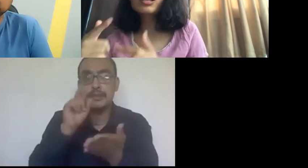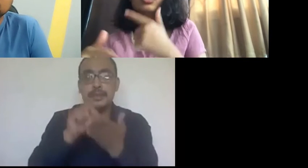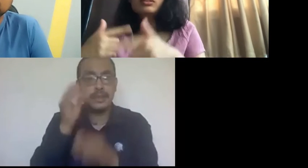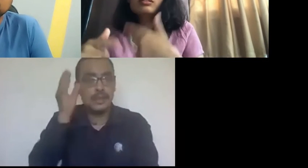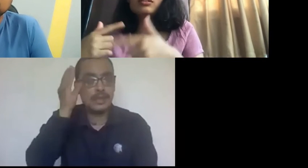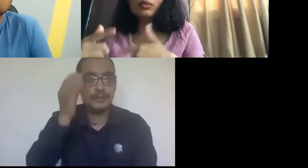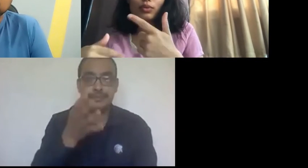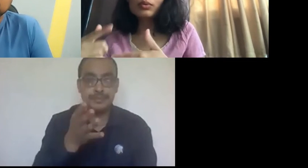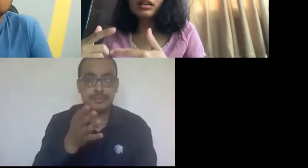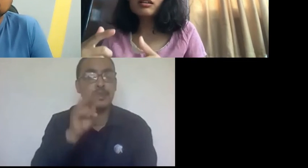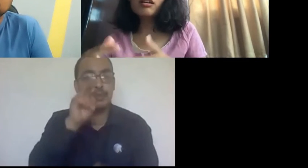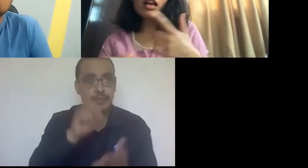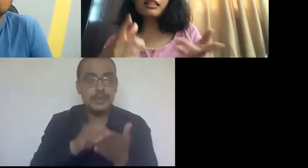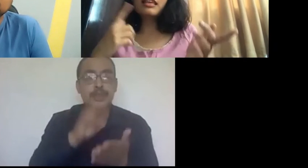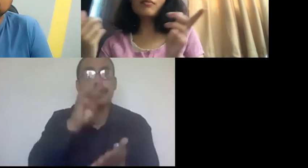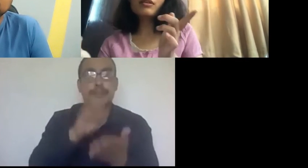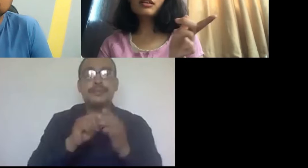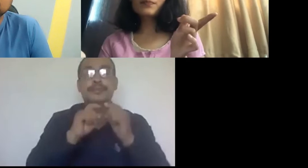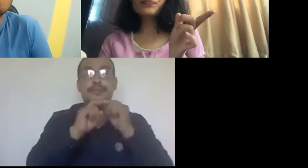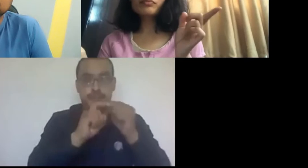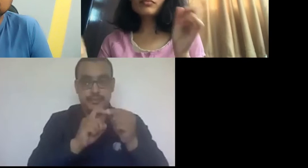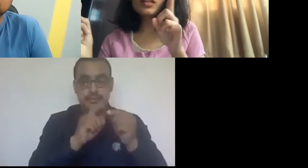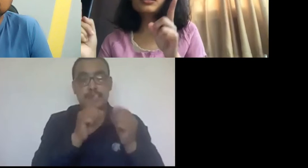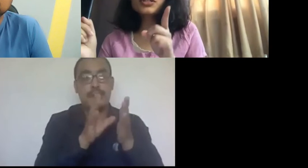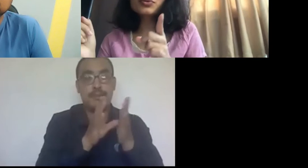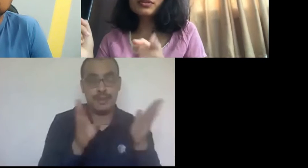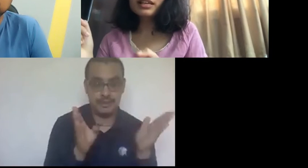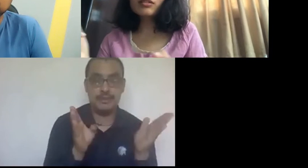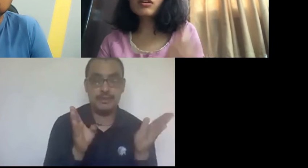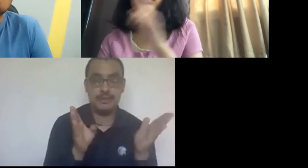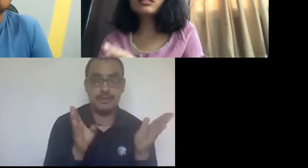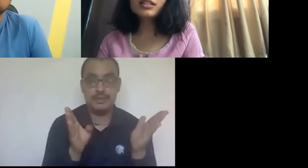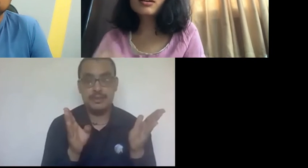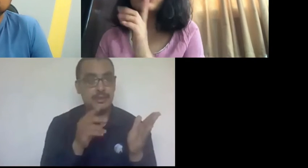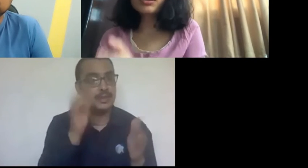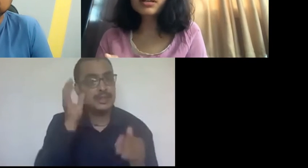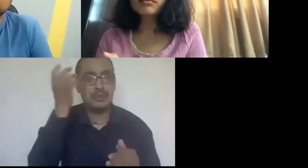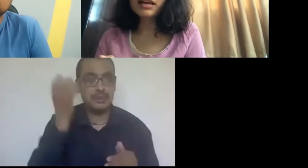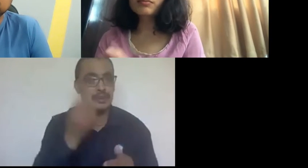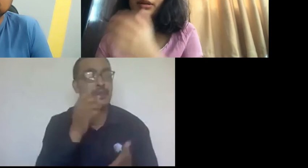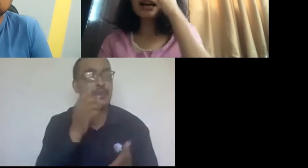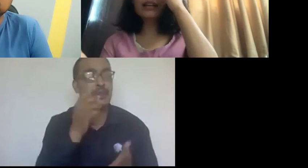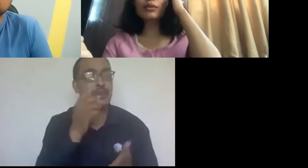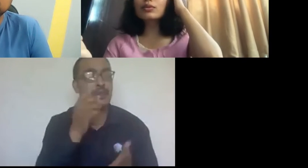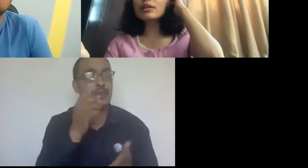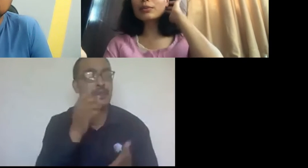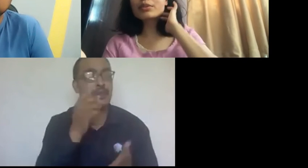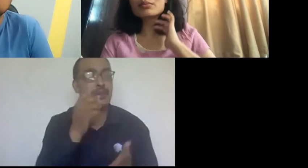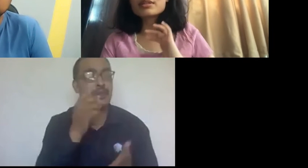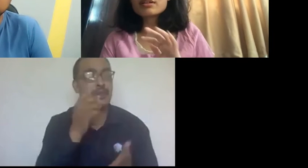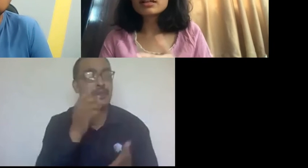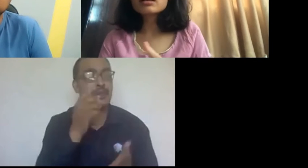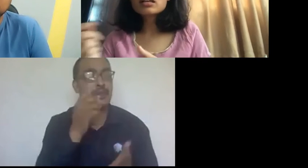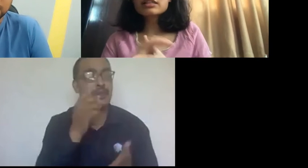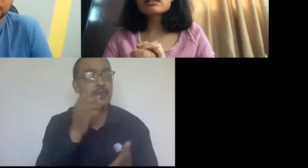होइन, दुई तिनचोटि सोध्नुहुन्छ होइन, अनि त्यहाँबाट चाहिँ रिस उठ्ने कि कतिचोटि सिकाउने एउटै कुरा भन्ने खालिहरू कुराहरू पनि